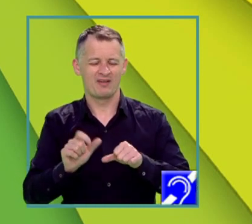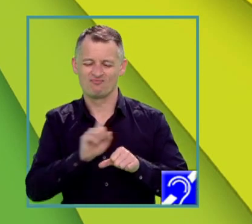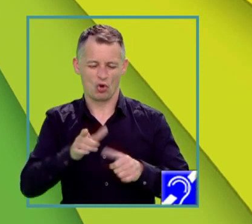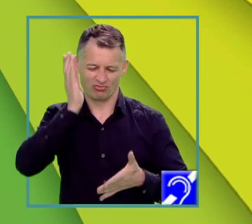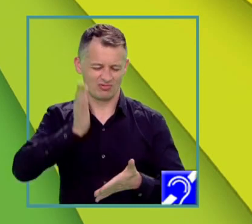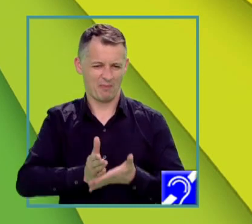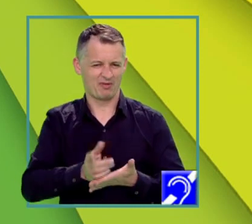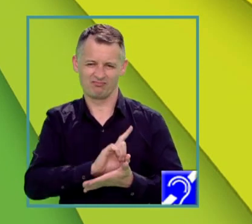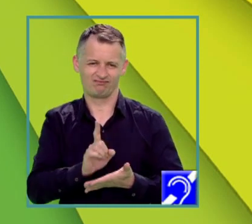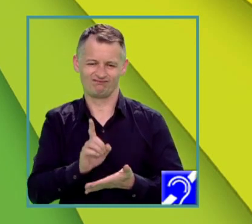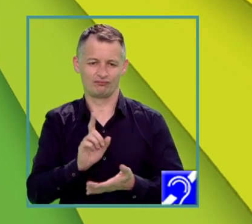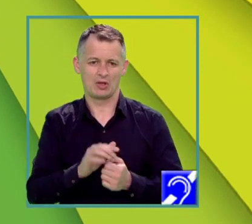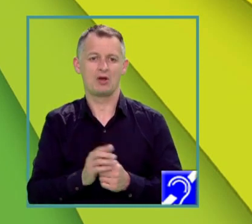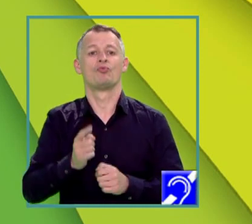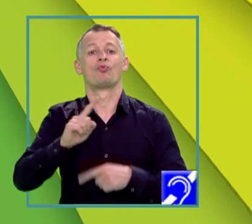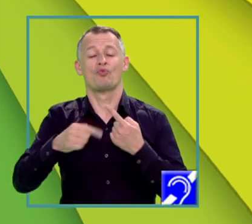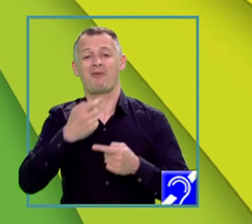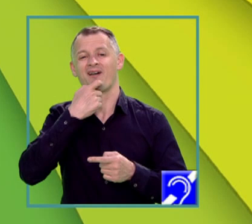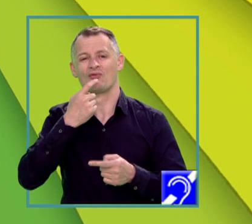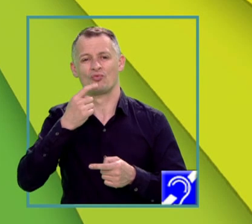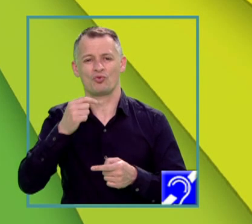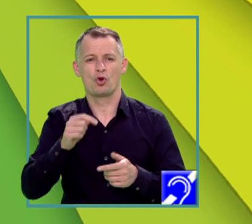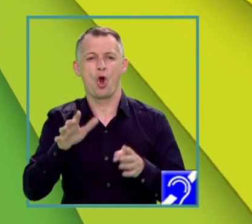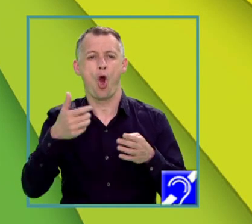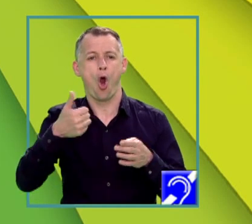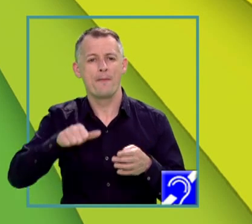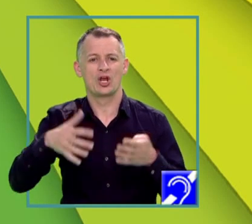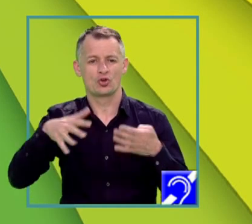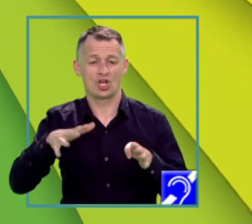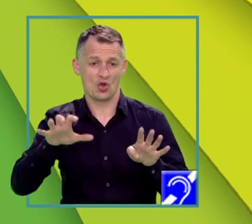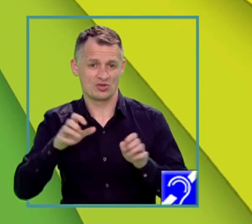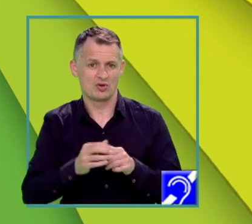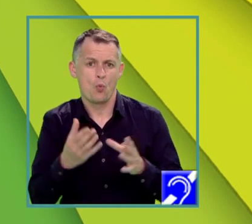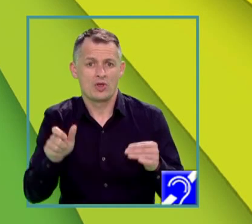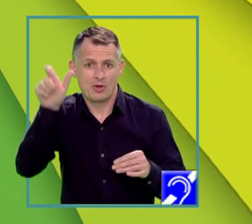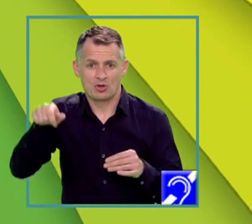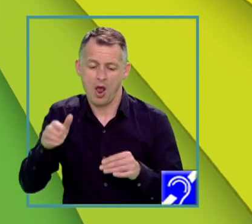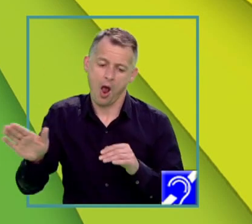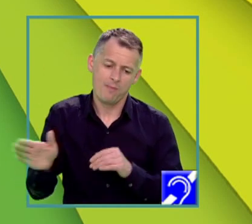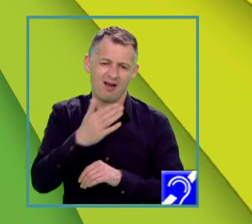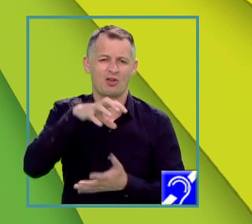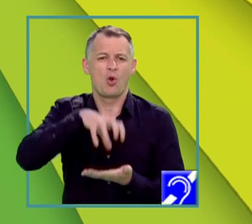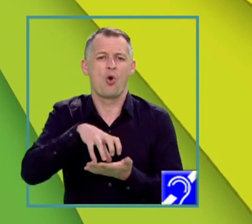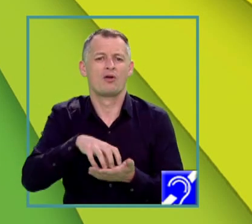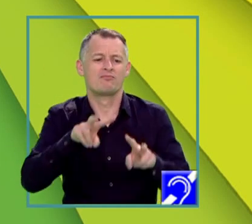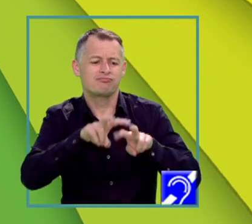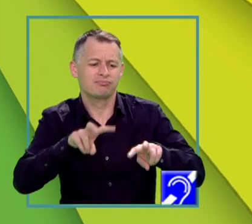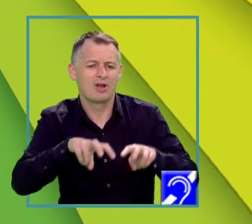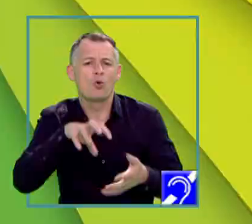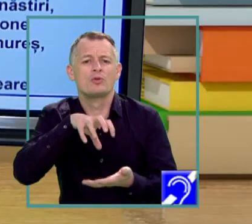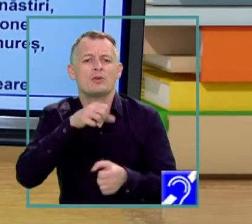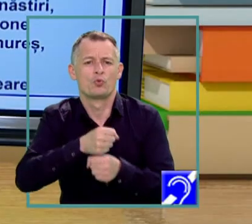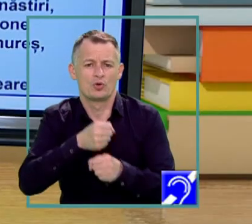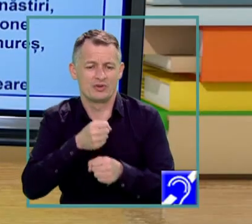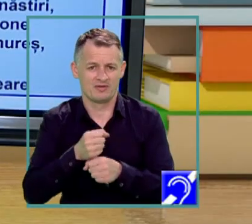avut o mare sunt primii ani de după 90 populația a o mare parte din ea a plecat în căutarea unui loc de muncă pentru un trai mai